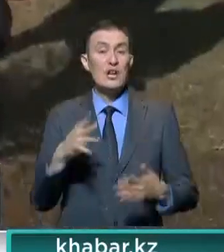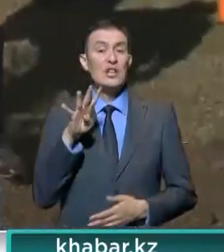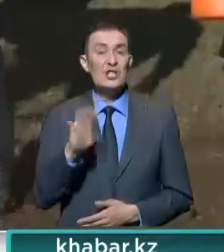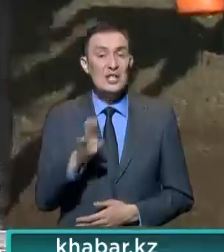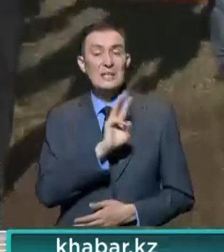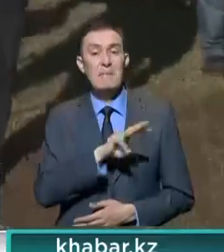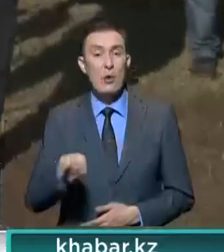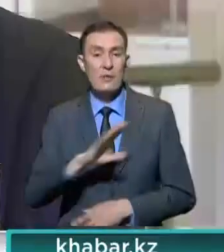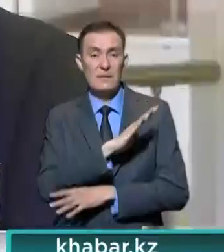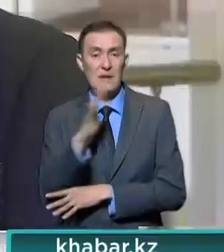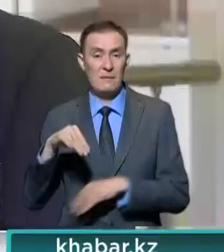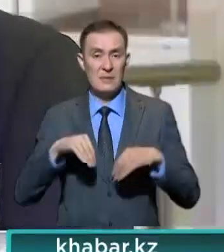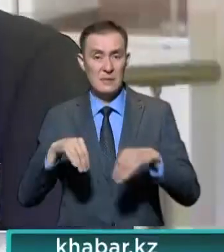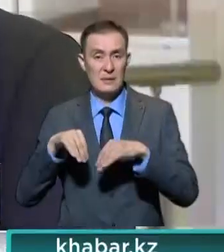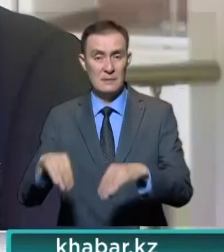400 миллионов деревьев.